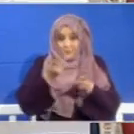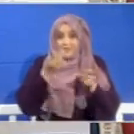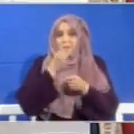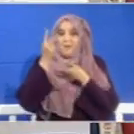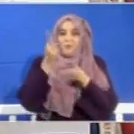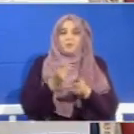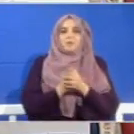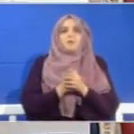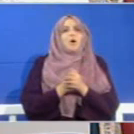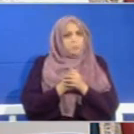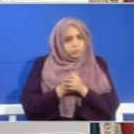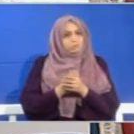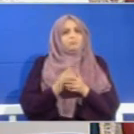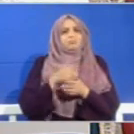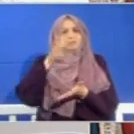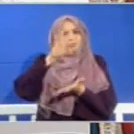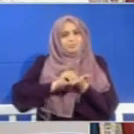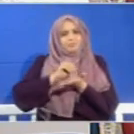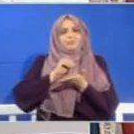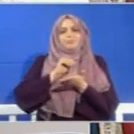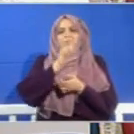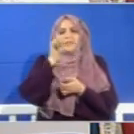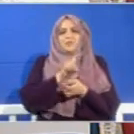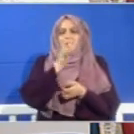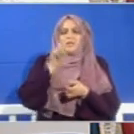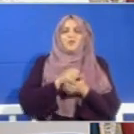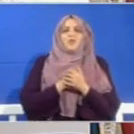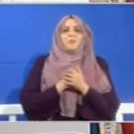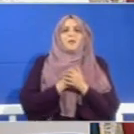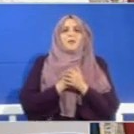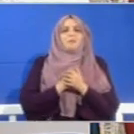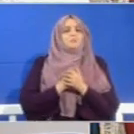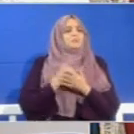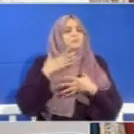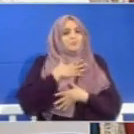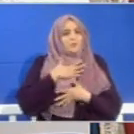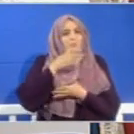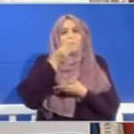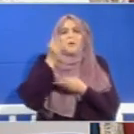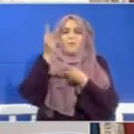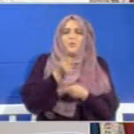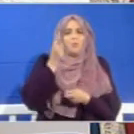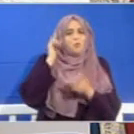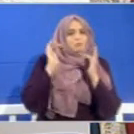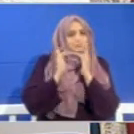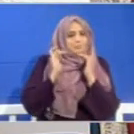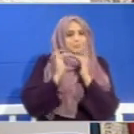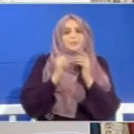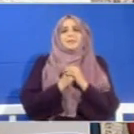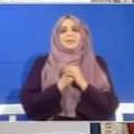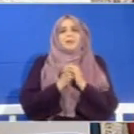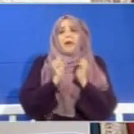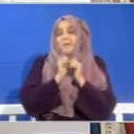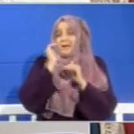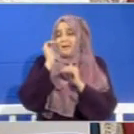نرحب بأسئلتكم الفقهية والشرعية، نرحب بتواصلكم الدائم والدائم مع